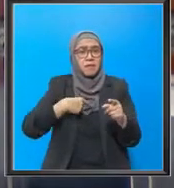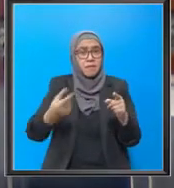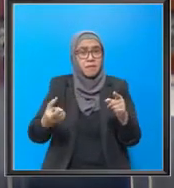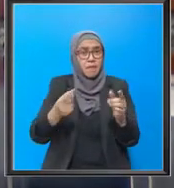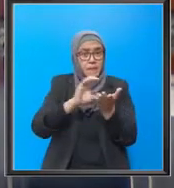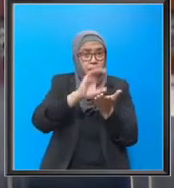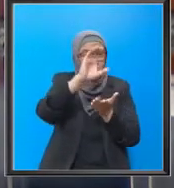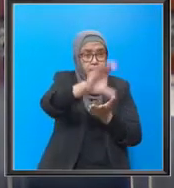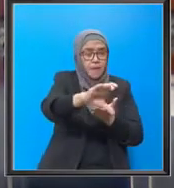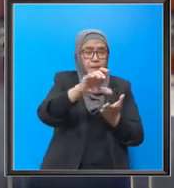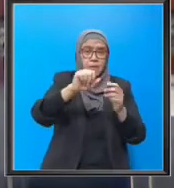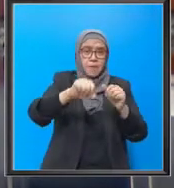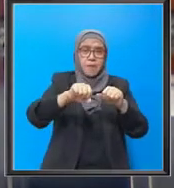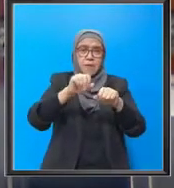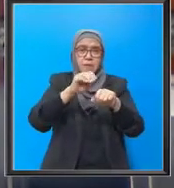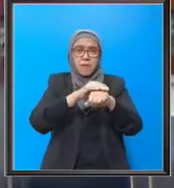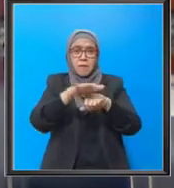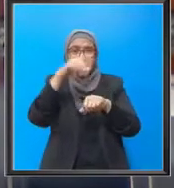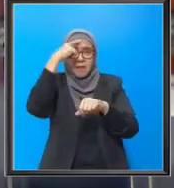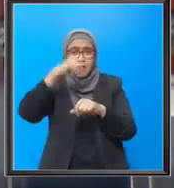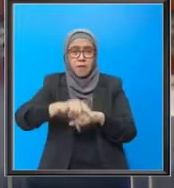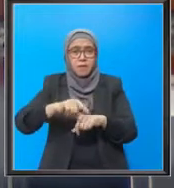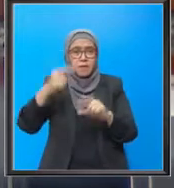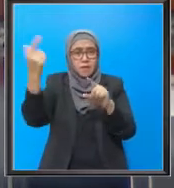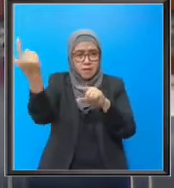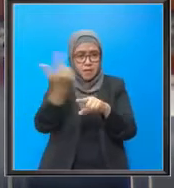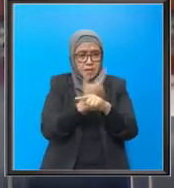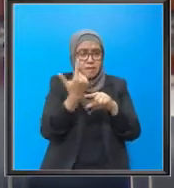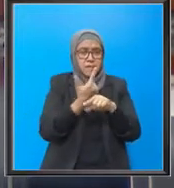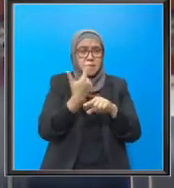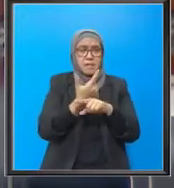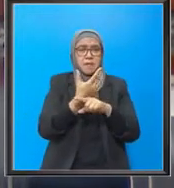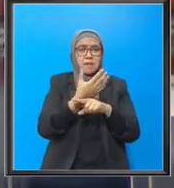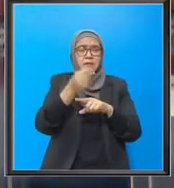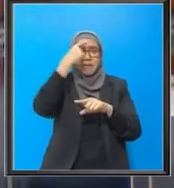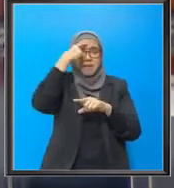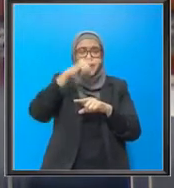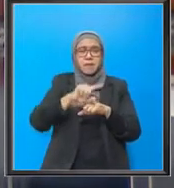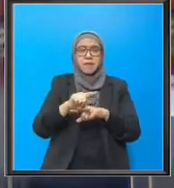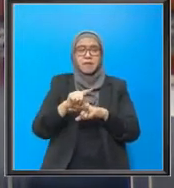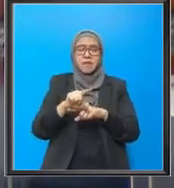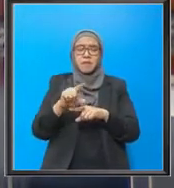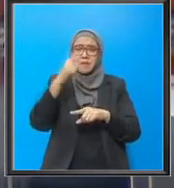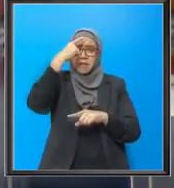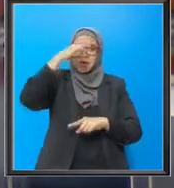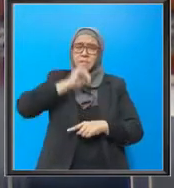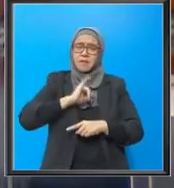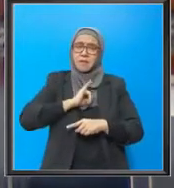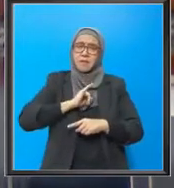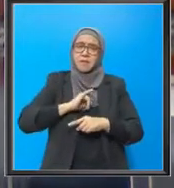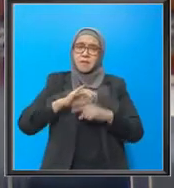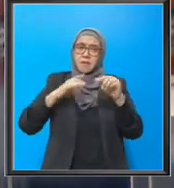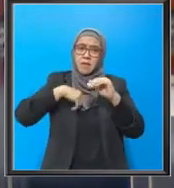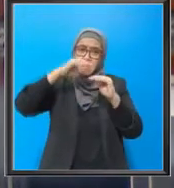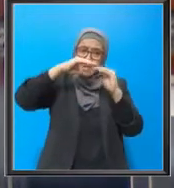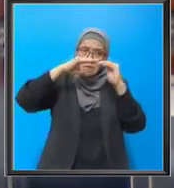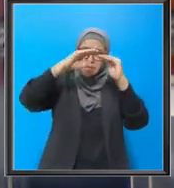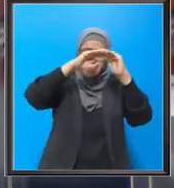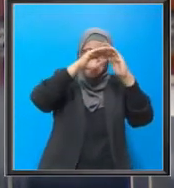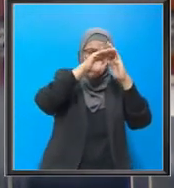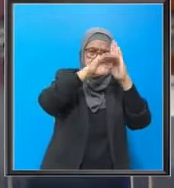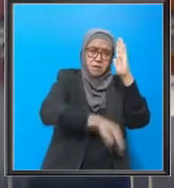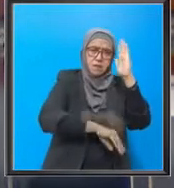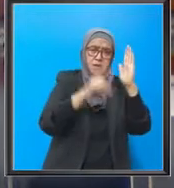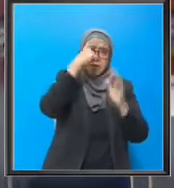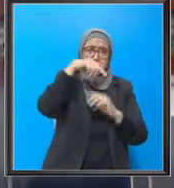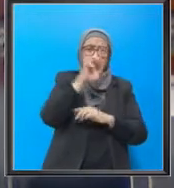aspek latihan bantuan arendi untuk industri pertanian pada hemat saya pemotongan pembelanjaan bagi tujuan arendi tidak